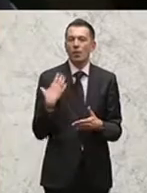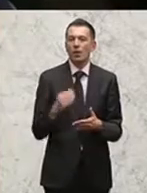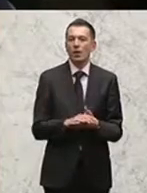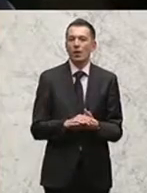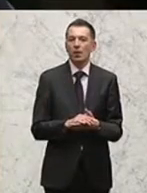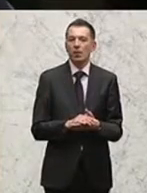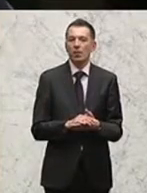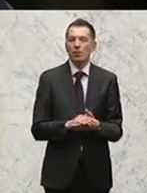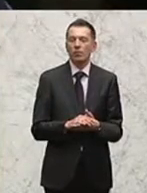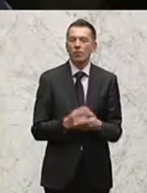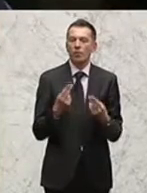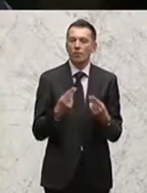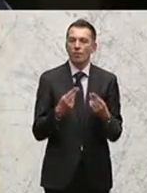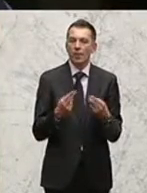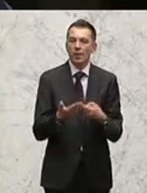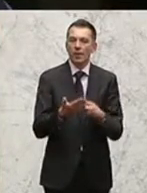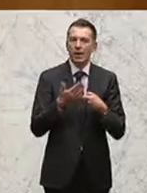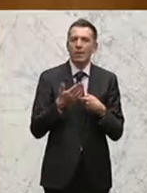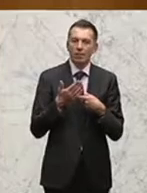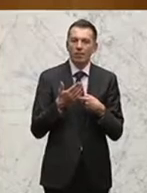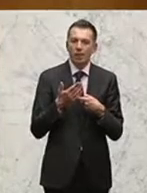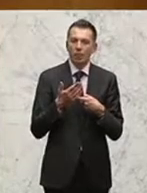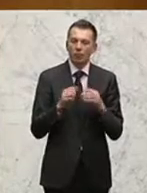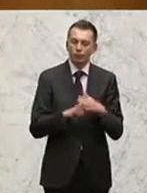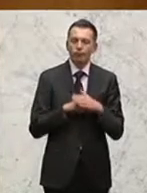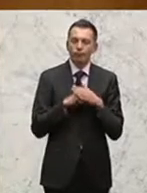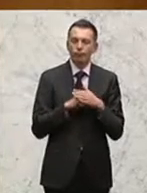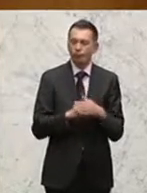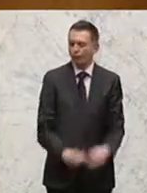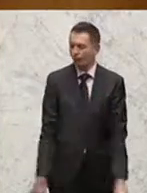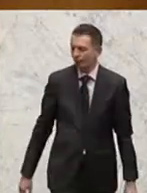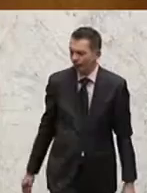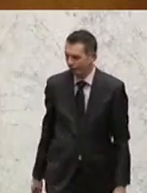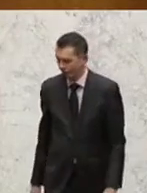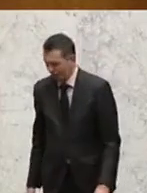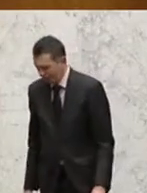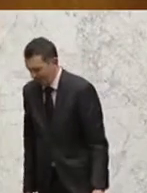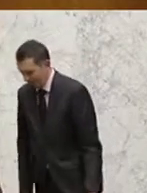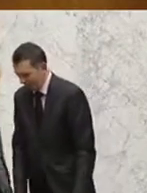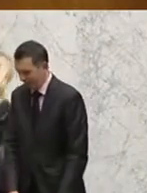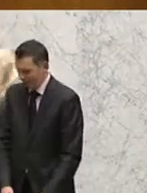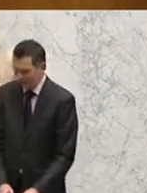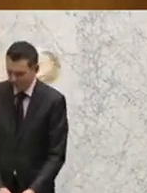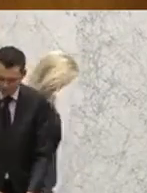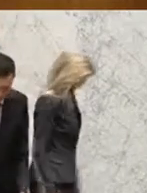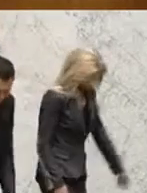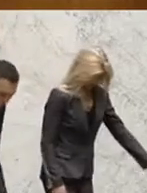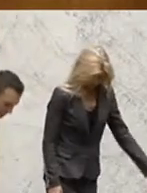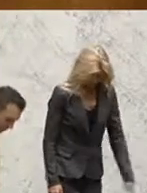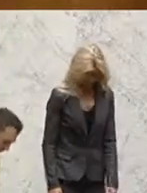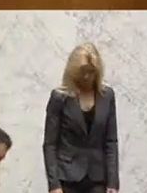wieder wichtige Hinweise gibt. Es wurden hier umfassende